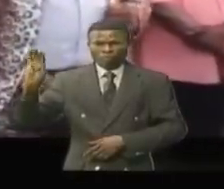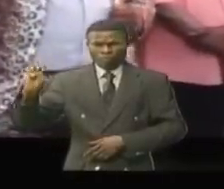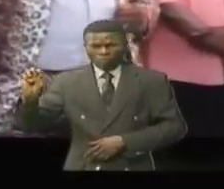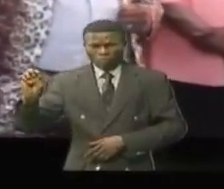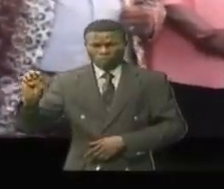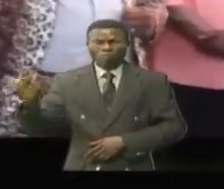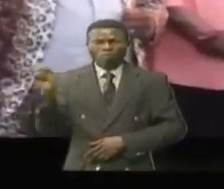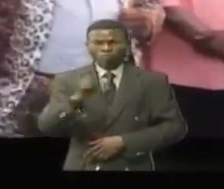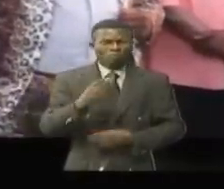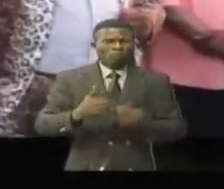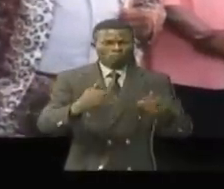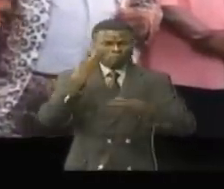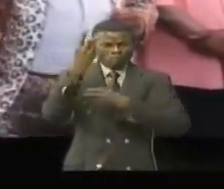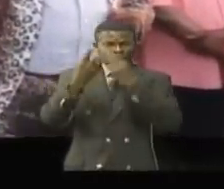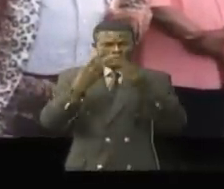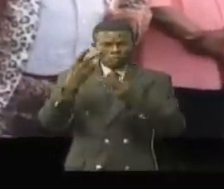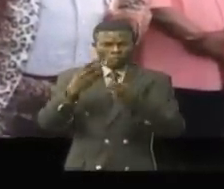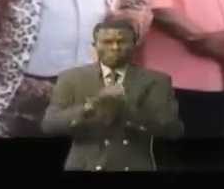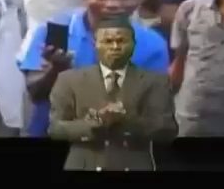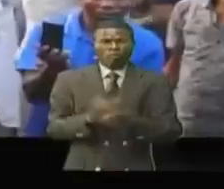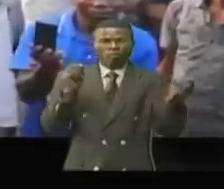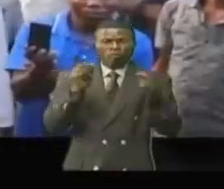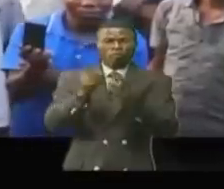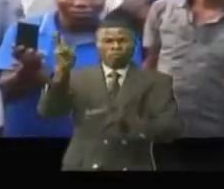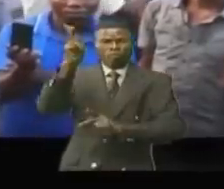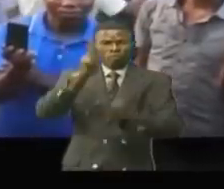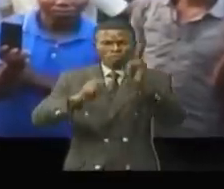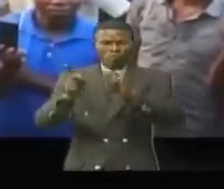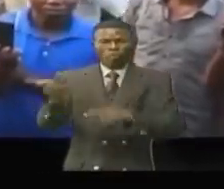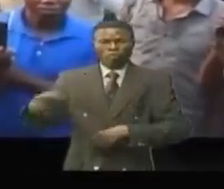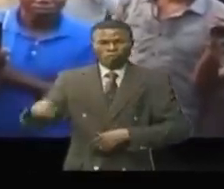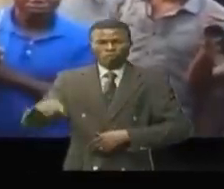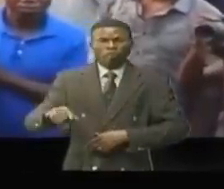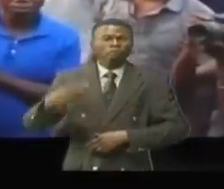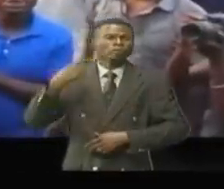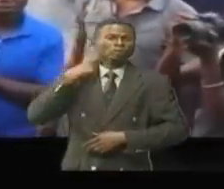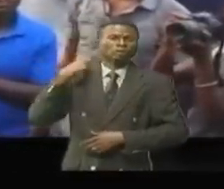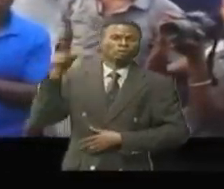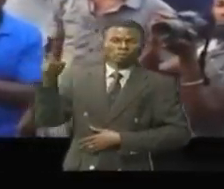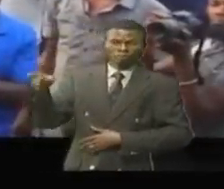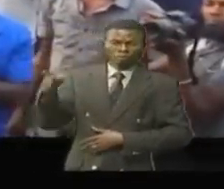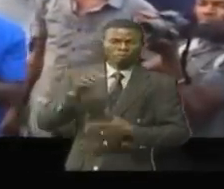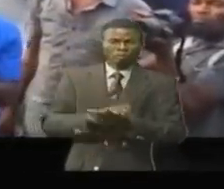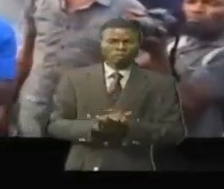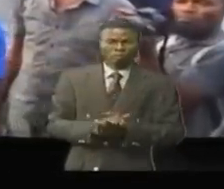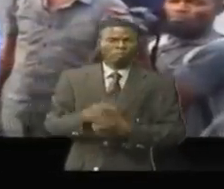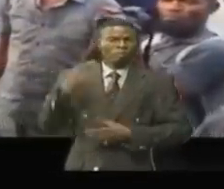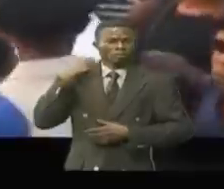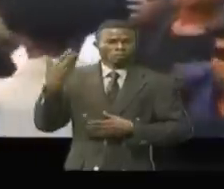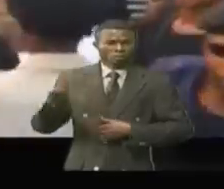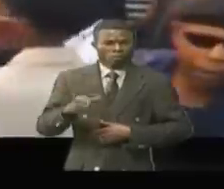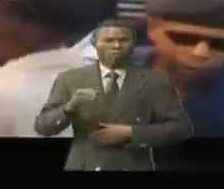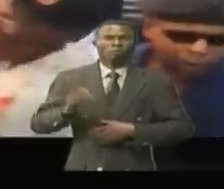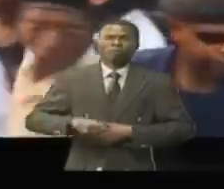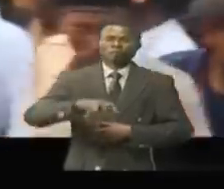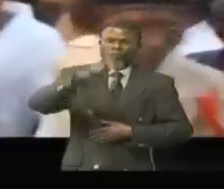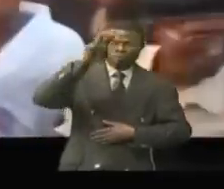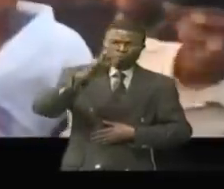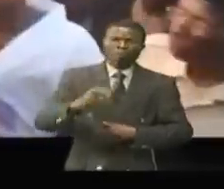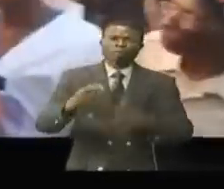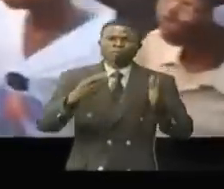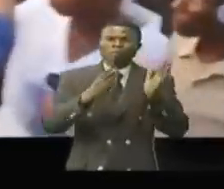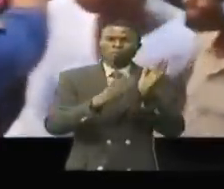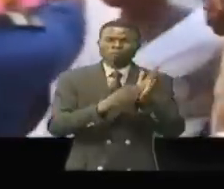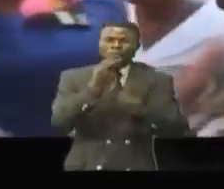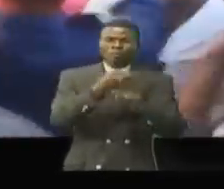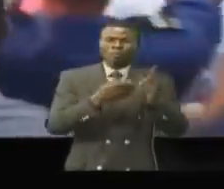de pèlerin pour aller à la rencontre des populations de la province du Kwango. Après Kenge, où il a séjourné fin septembre, c'était